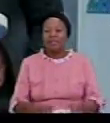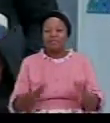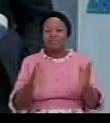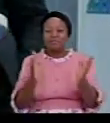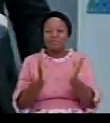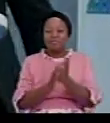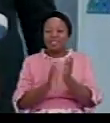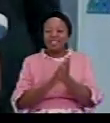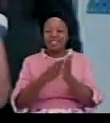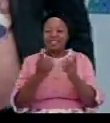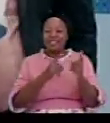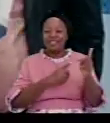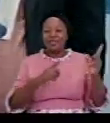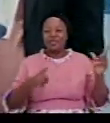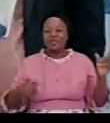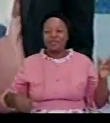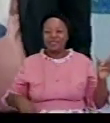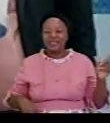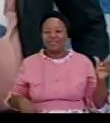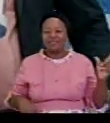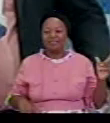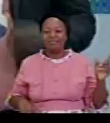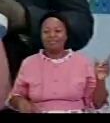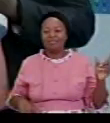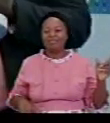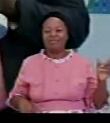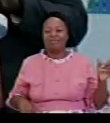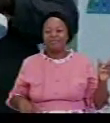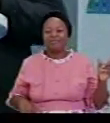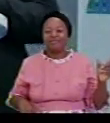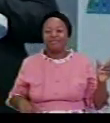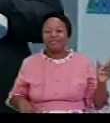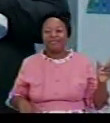Praise the Lord. Alléluia.